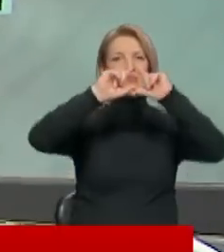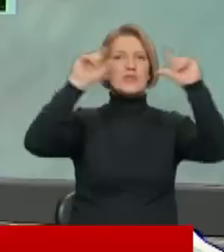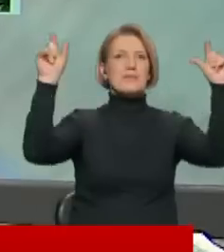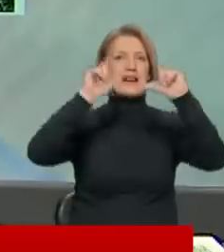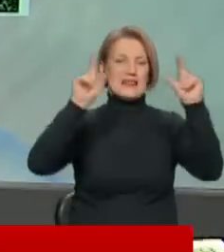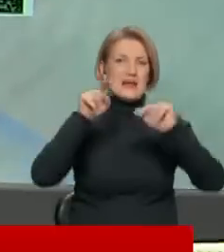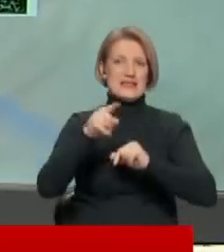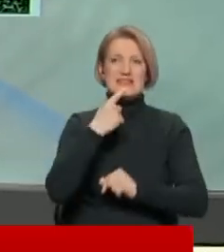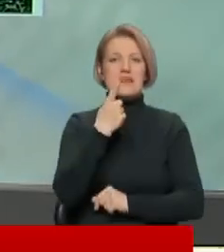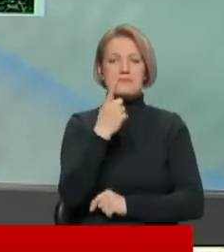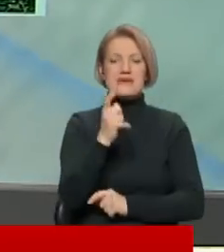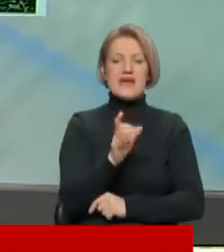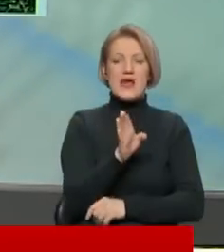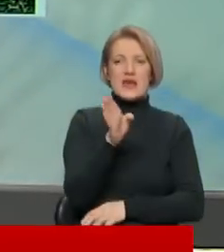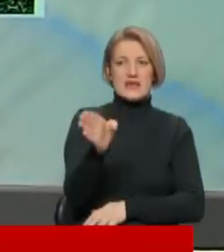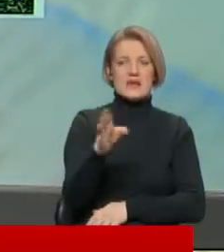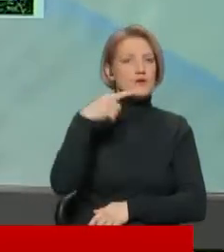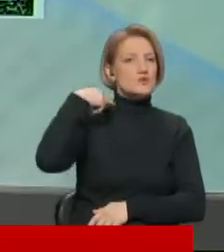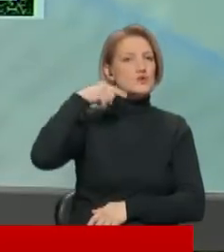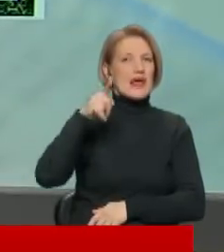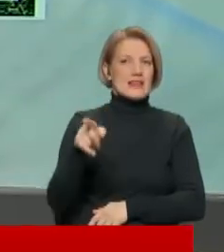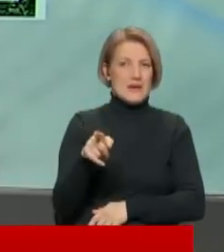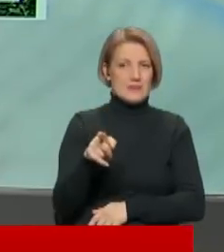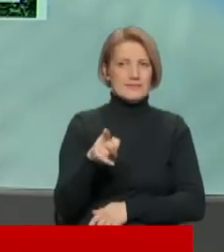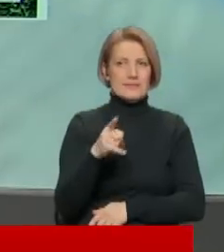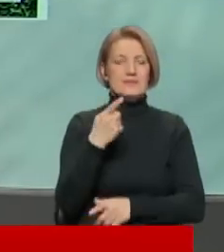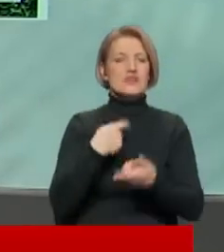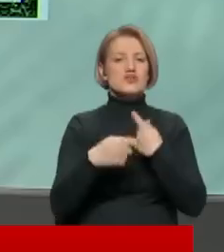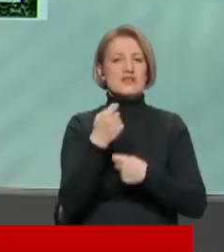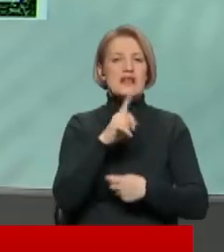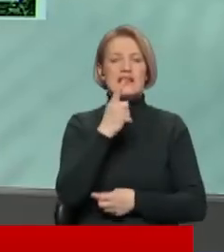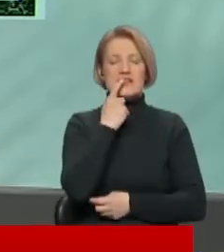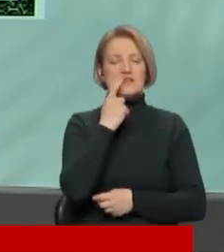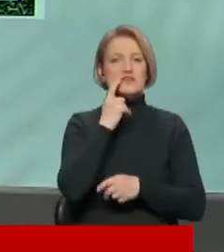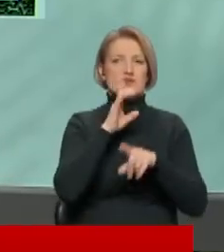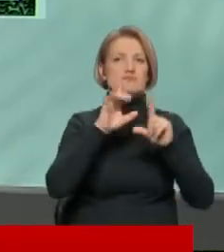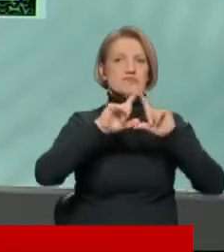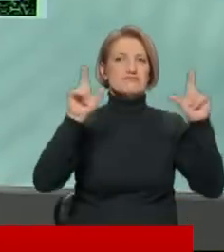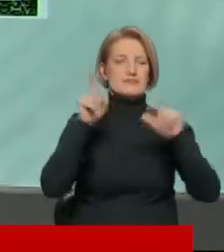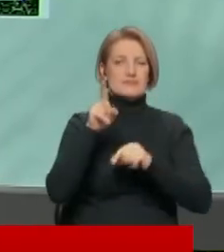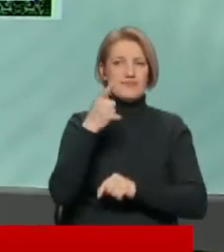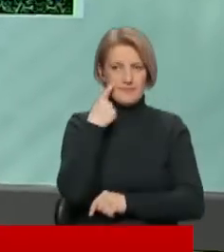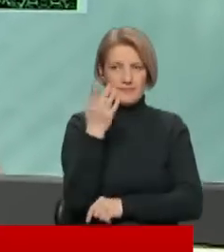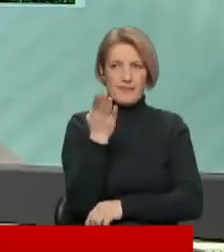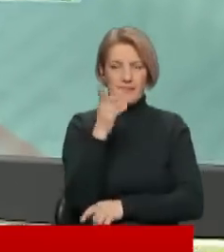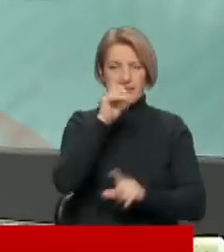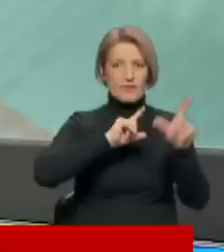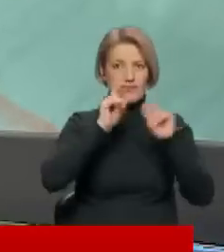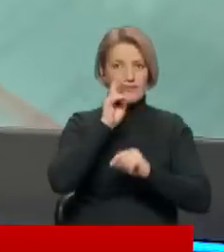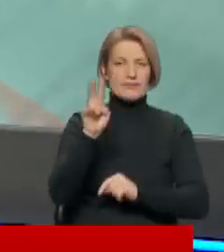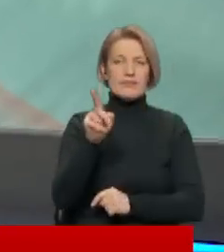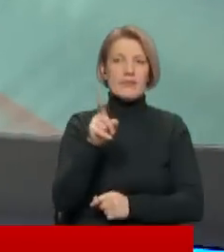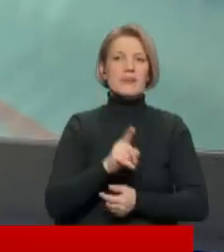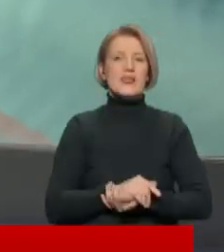kliniği diyebileceğimiz bir yere gittiler Suriyeliler tarafından işletilen bir diş kliniğine işte görüyorsunuz bakar mısınız Şu fotoğrafa